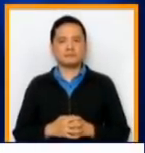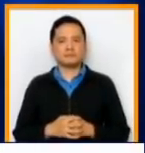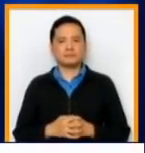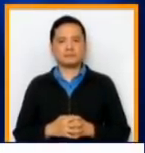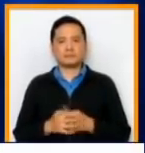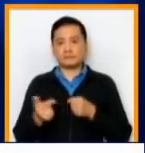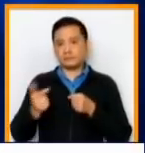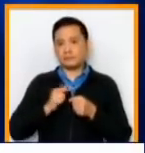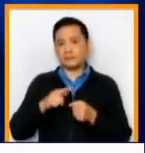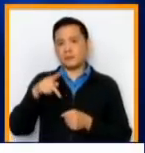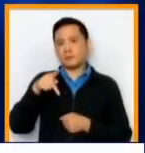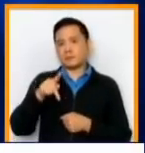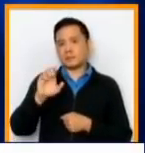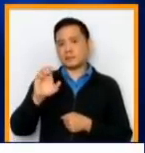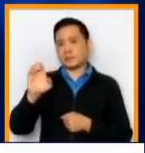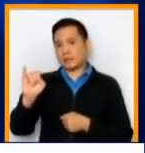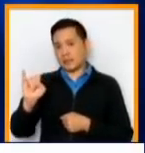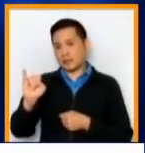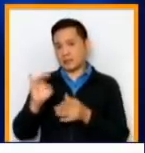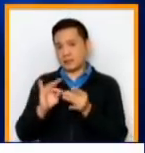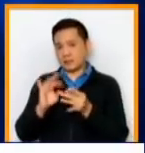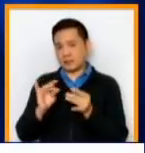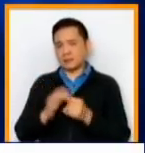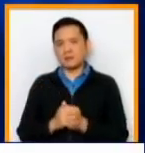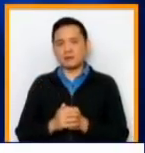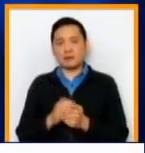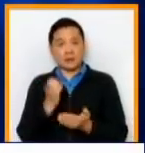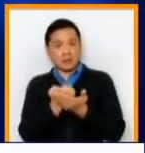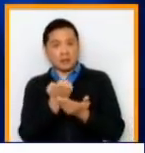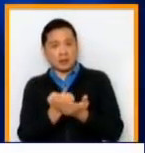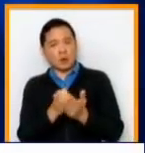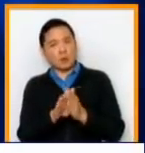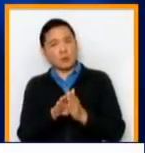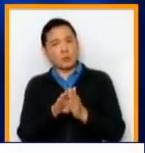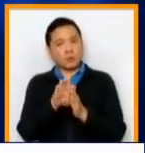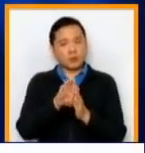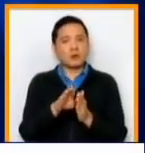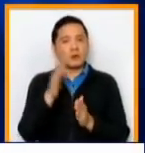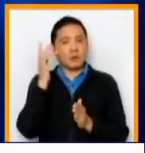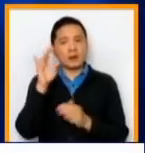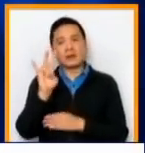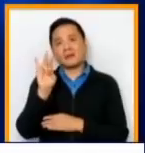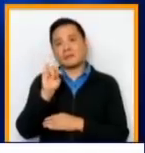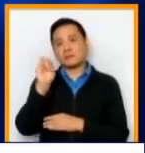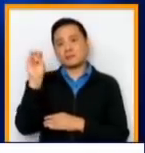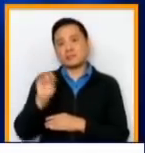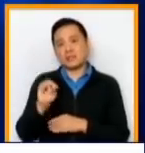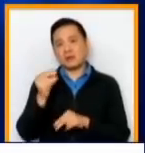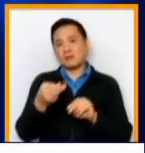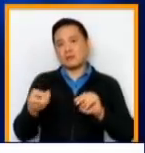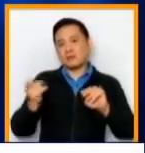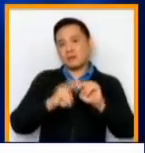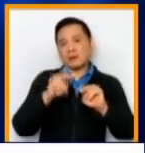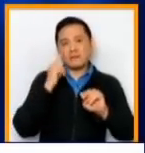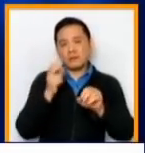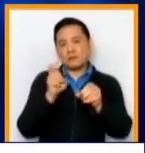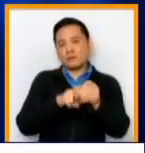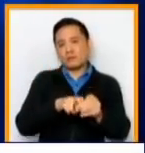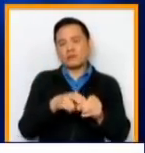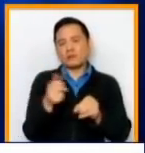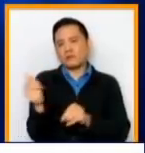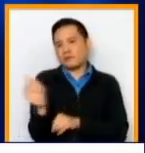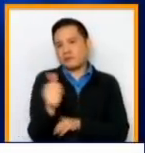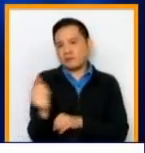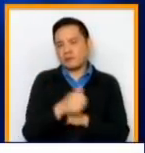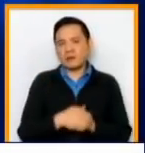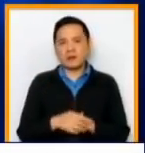PCCI, makatutulong din daw sa ekonomiya ang pagtataas sa 70% ng kapasidad ng pampublikong transportasyon. Pero may agam-agam